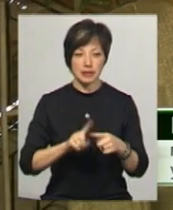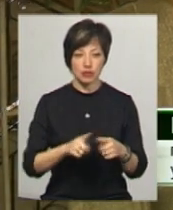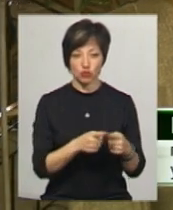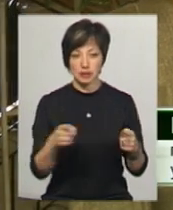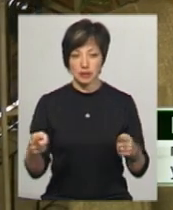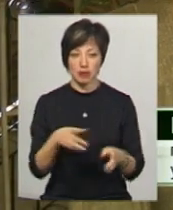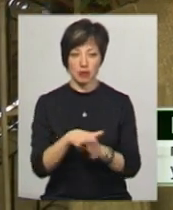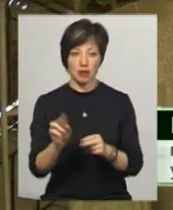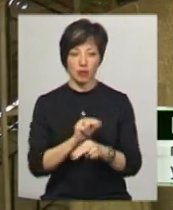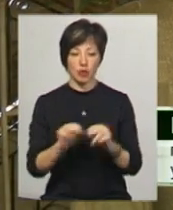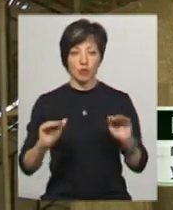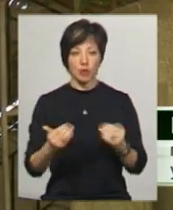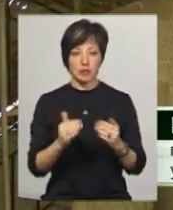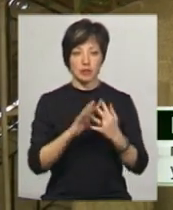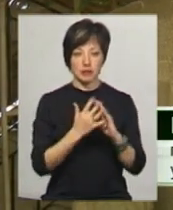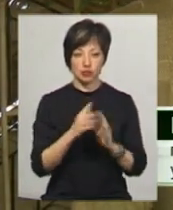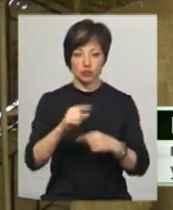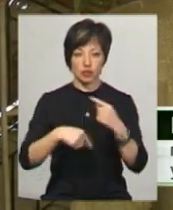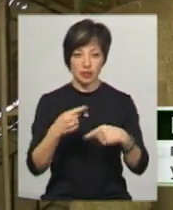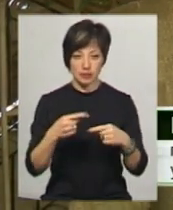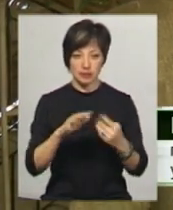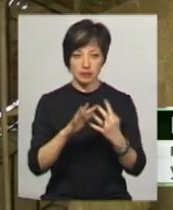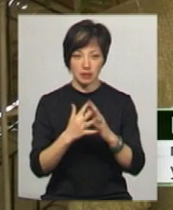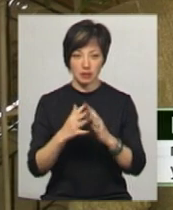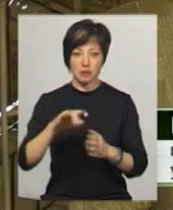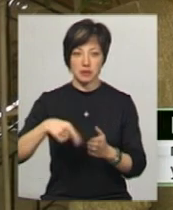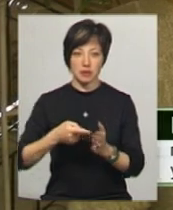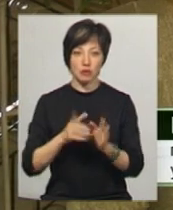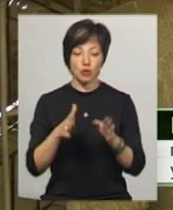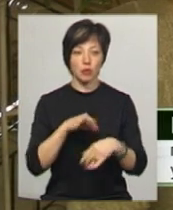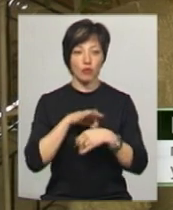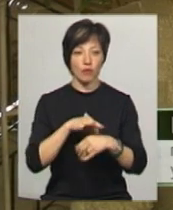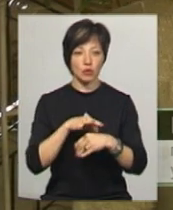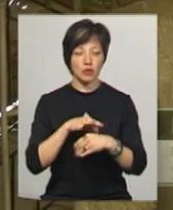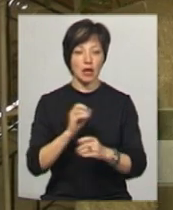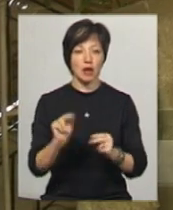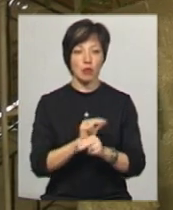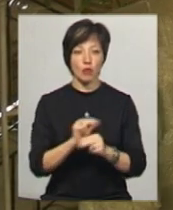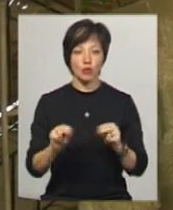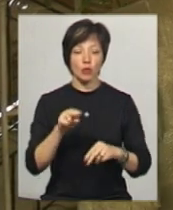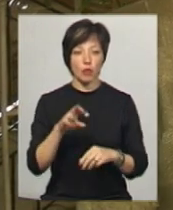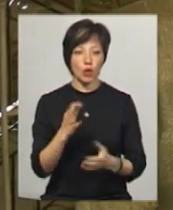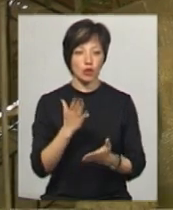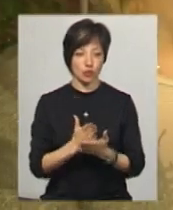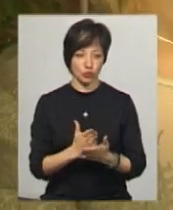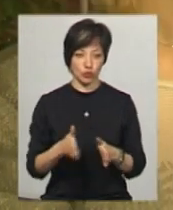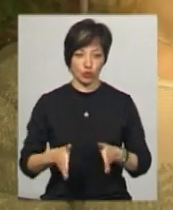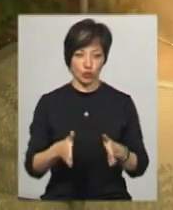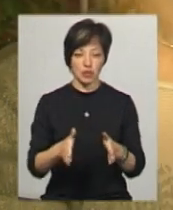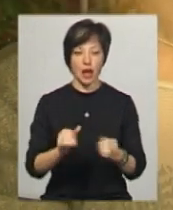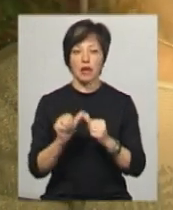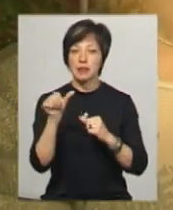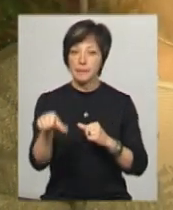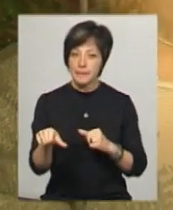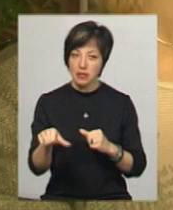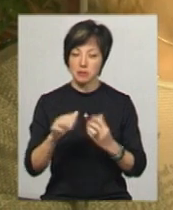У межах населених пунктів, тому що дорога проходить через населені пункти, буде проводитися ремонт по існуючій дорозі. А поза